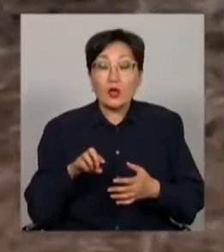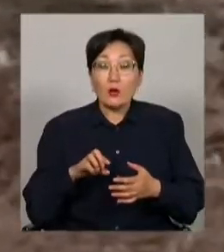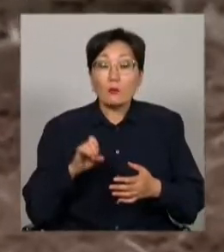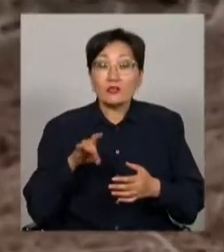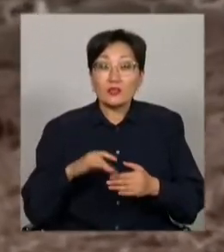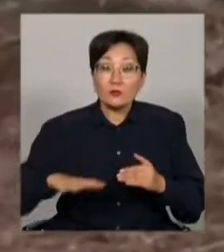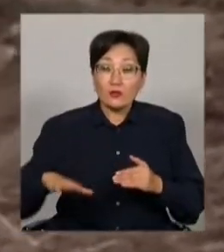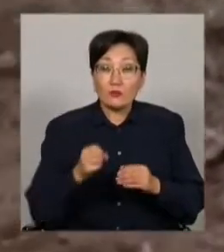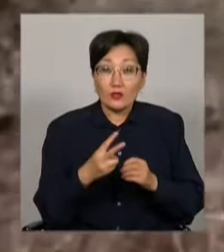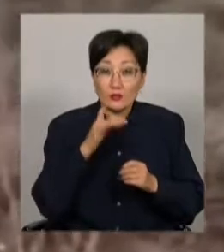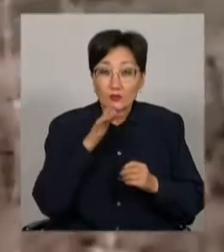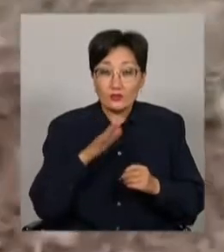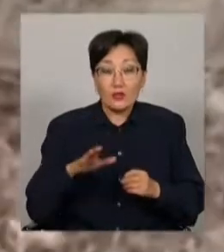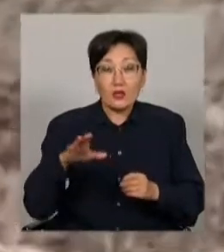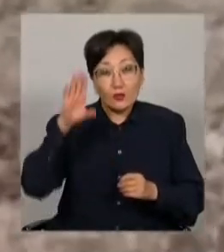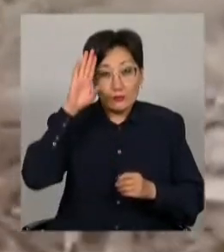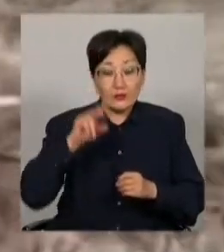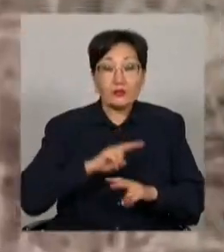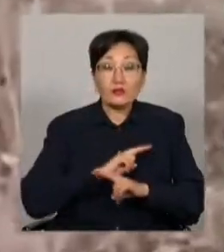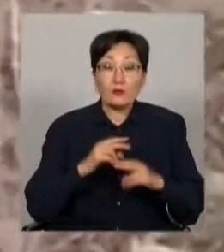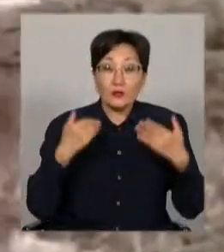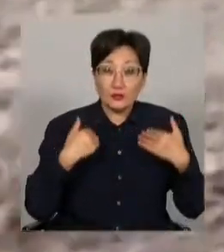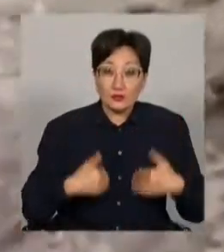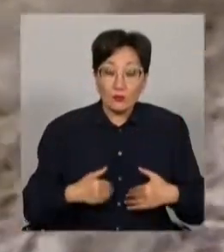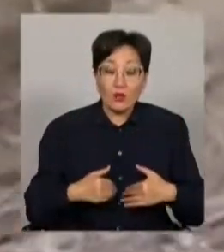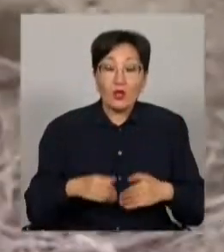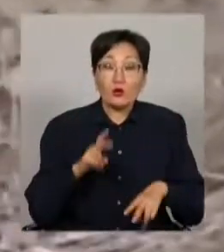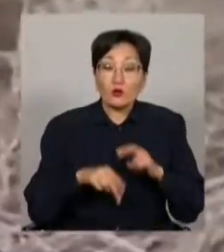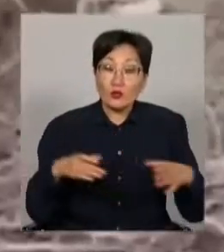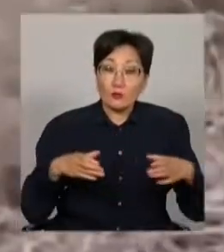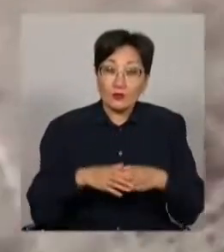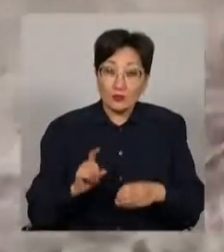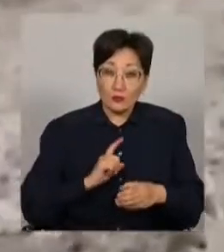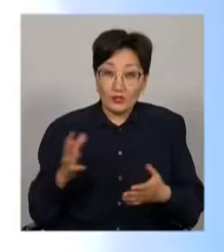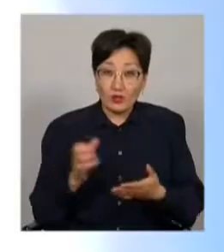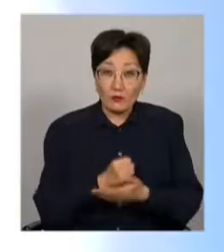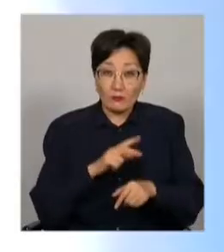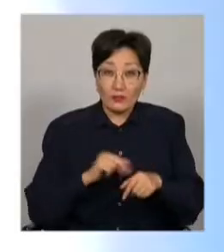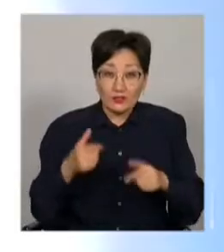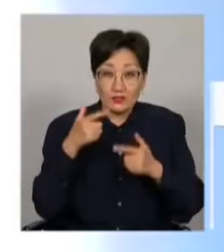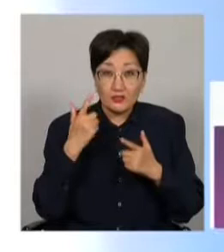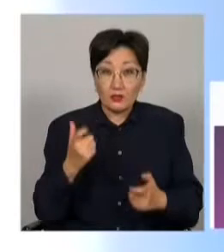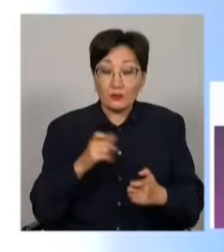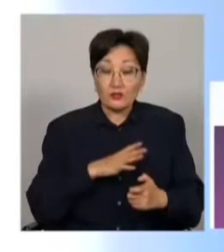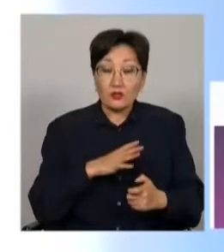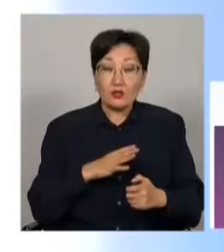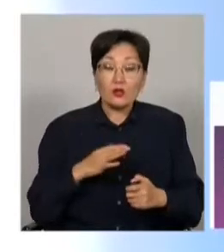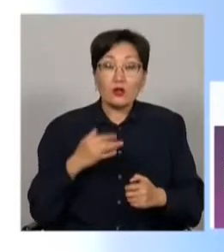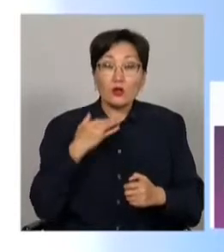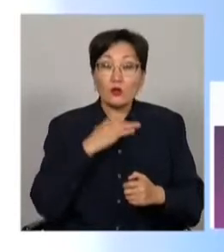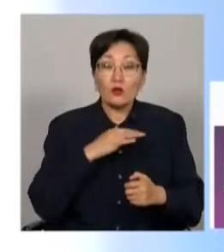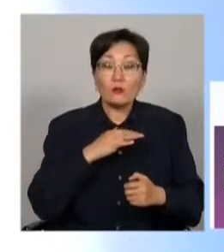болған. 12 жастағы баланың денесін құрылыс компаниясының күзетшісі тауып алып, полицияға хабар берген. Жас баланың көп қан